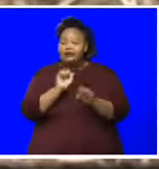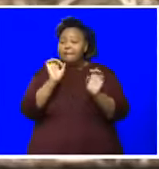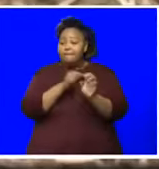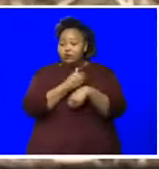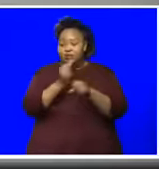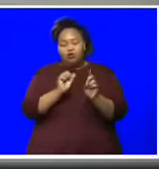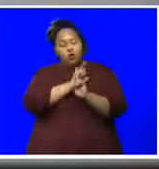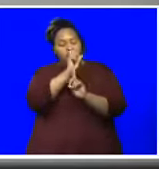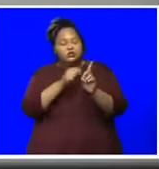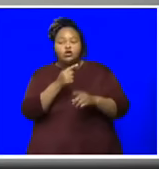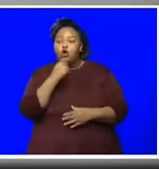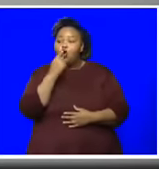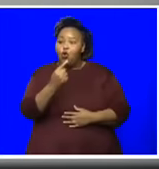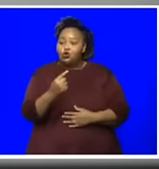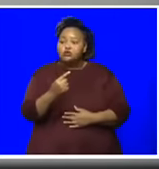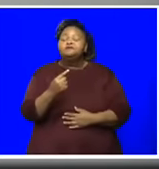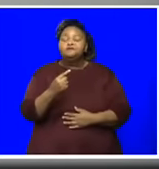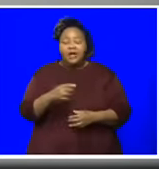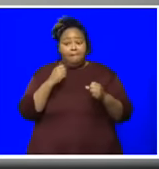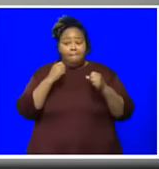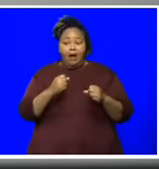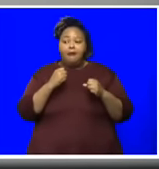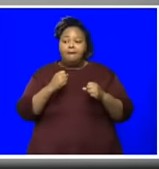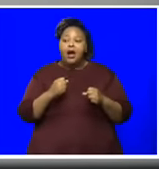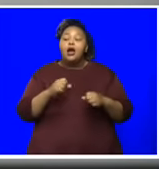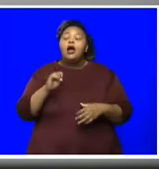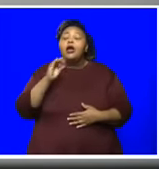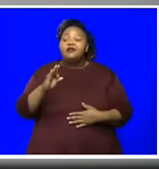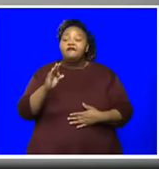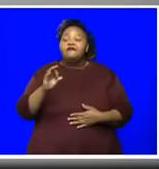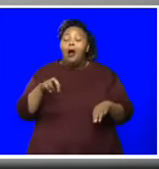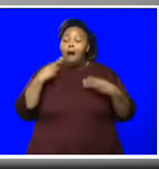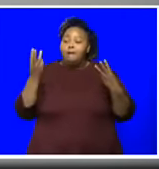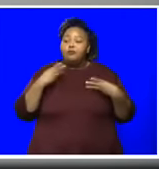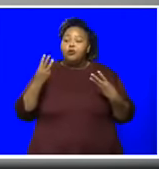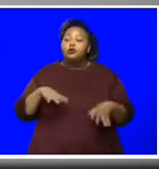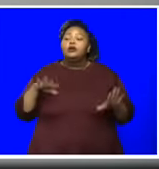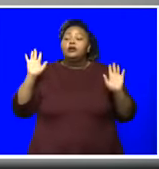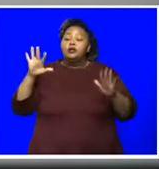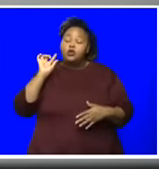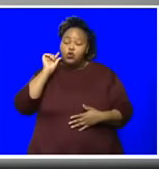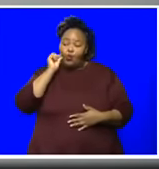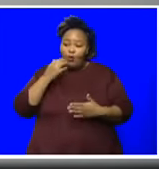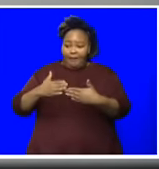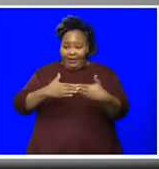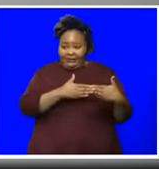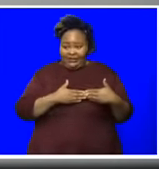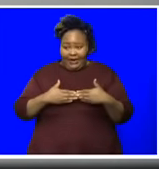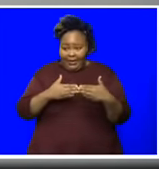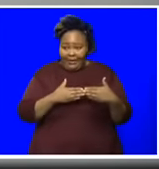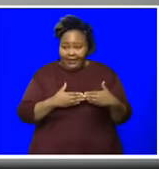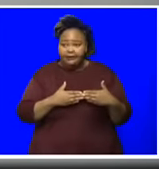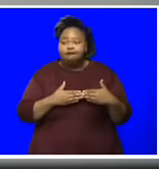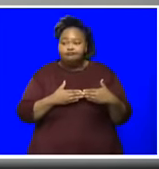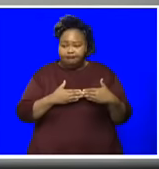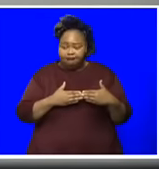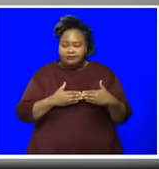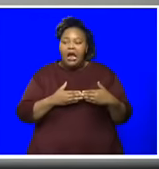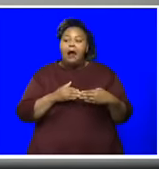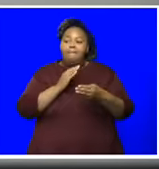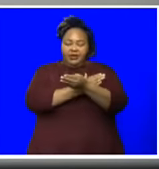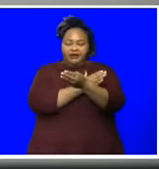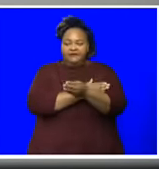ekufuyeni tinyosi. Vela kangwane leyakhona khicida, futhi siyabonga nekuthi nalaba labahlutako sebakhona sebaningi. Lolo khanza